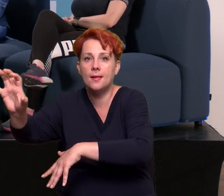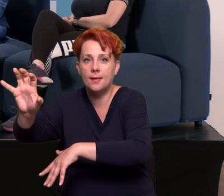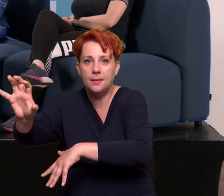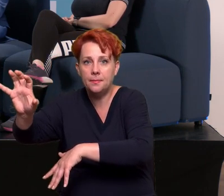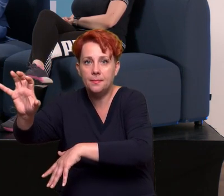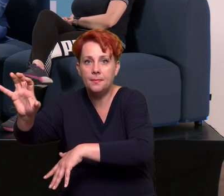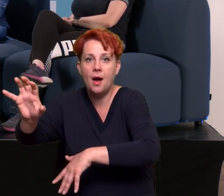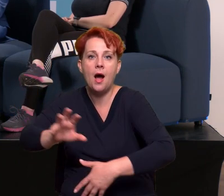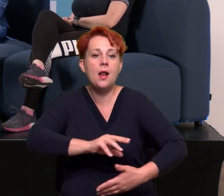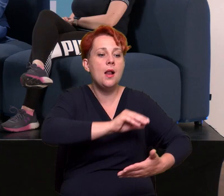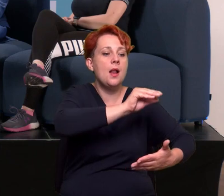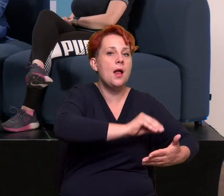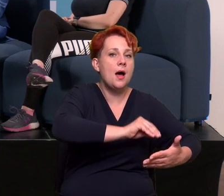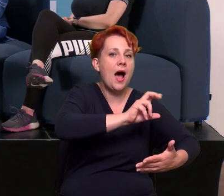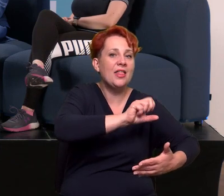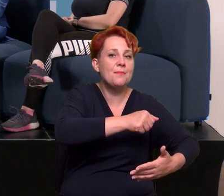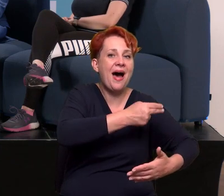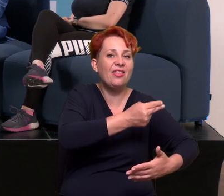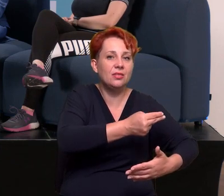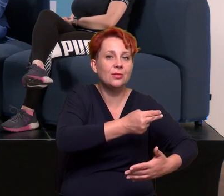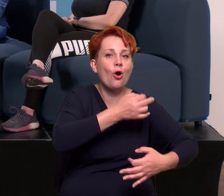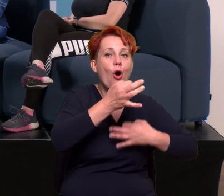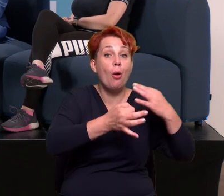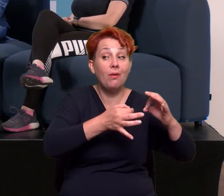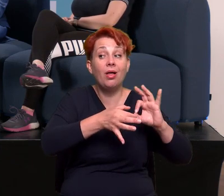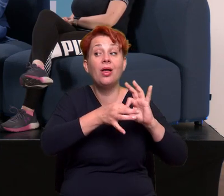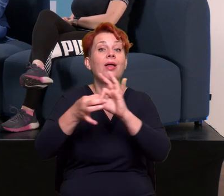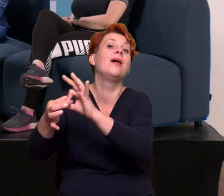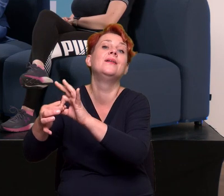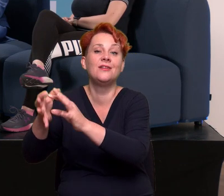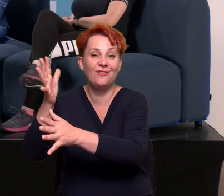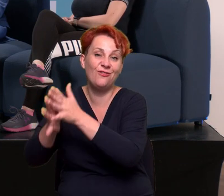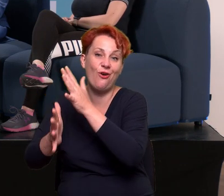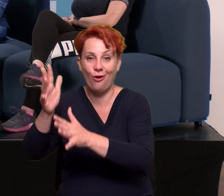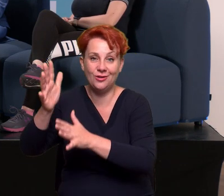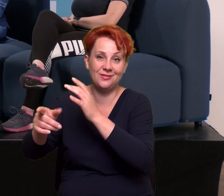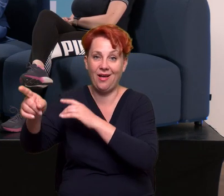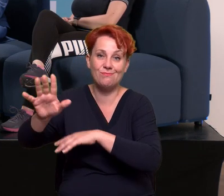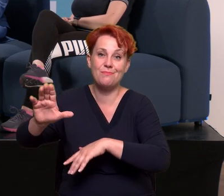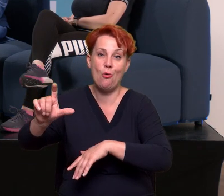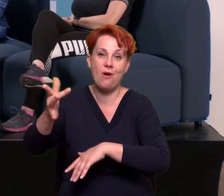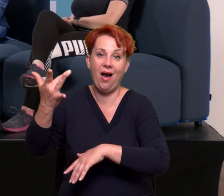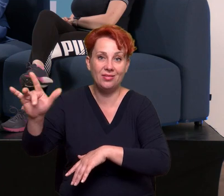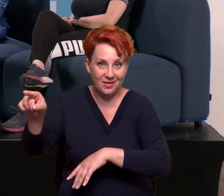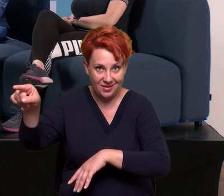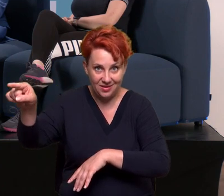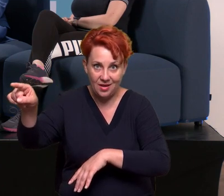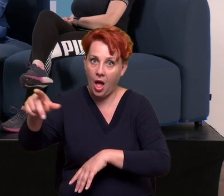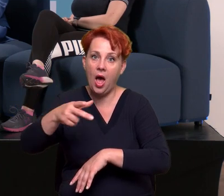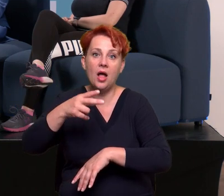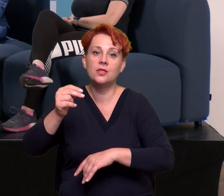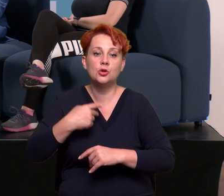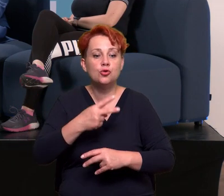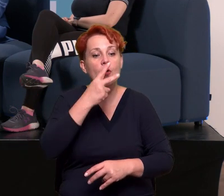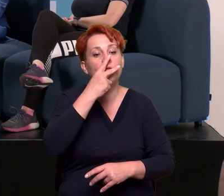W tym sensie Hahnemann jest właściwie opowieścią o wojnie na Bałkanach, a nie tutaj o tym, co na pierwszym